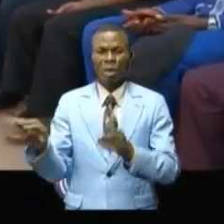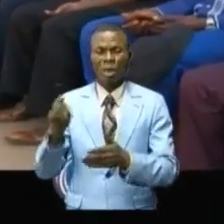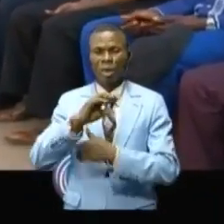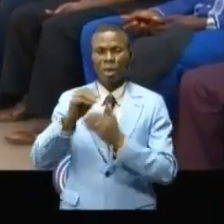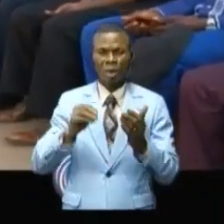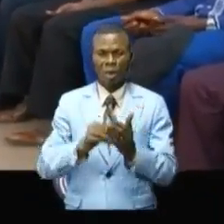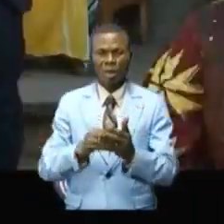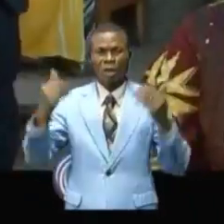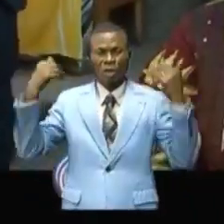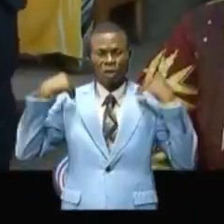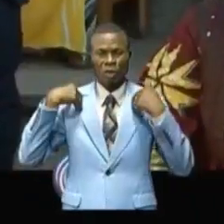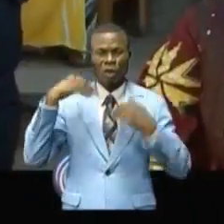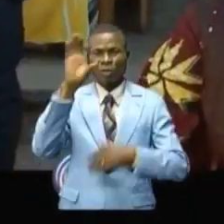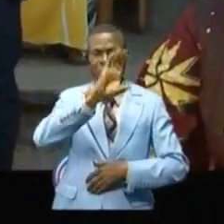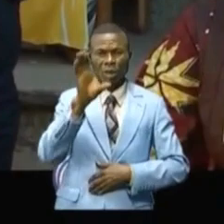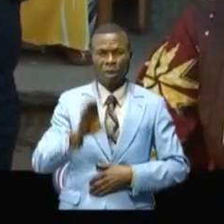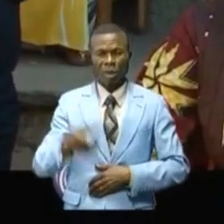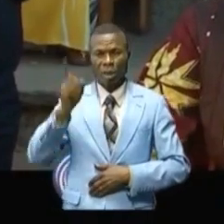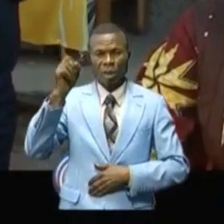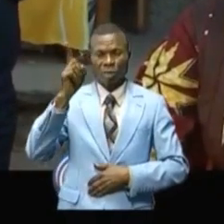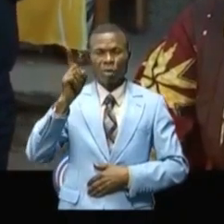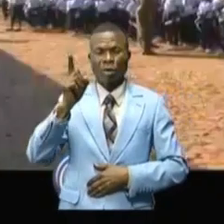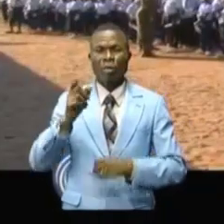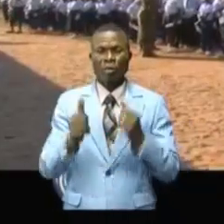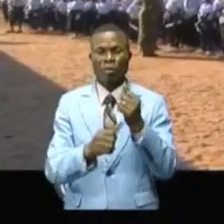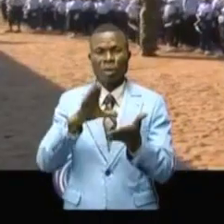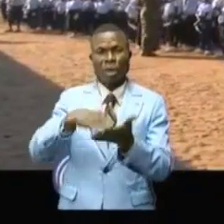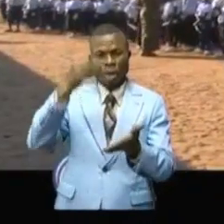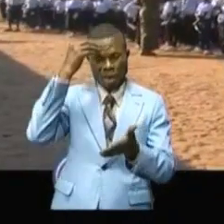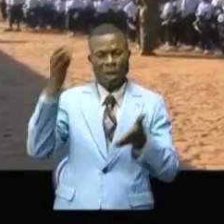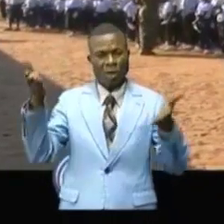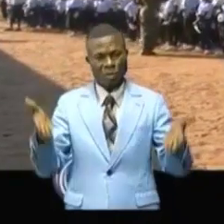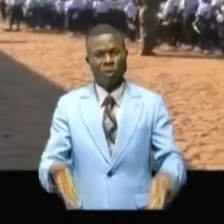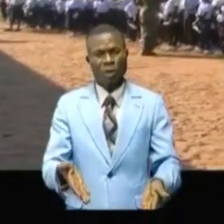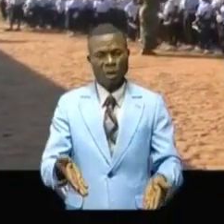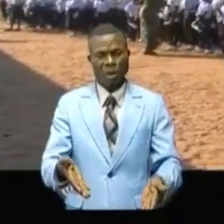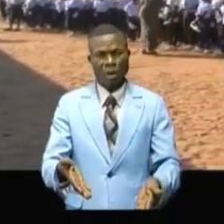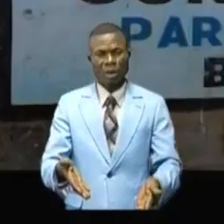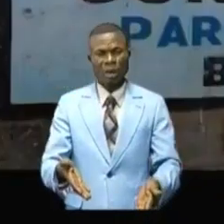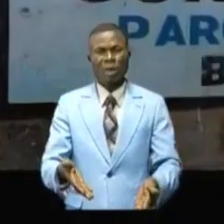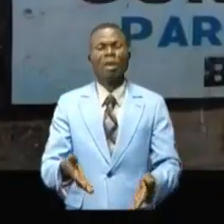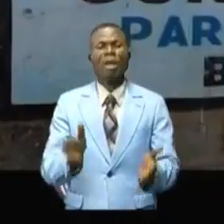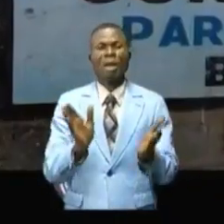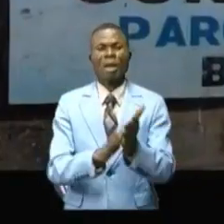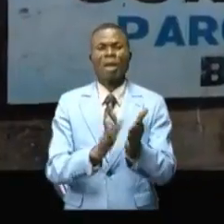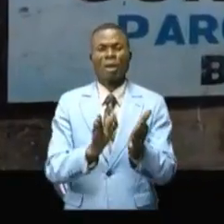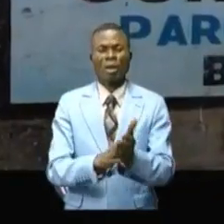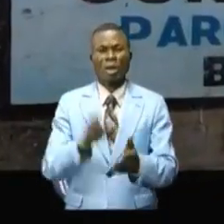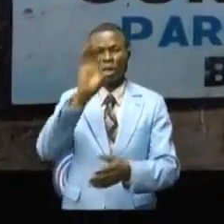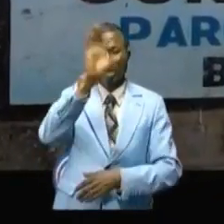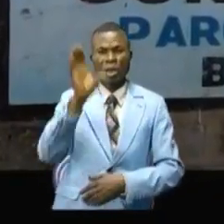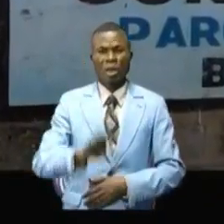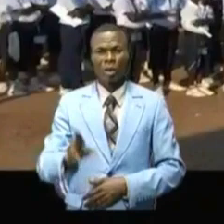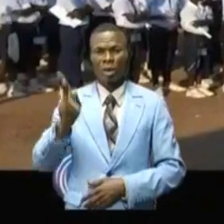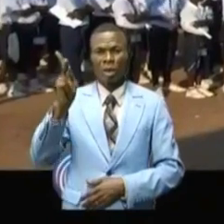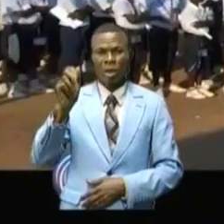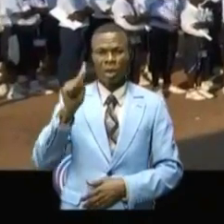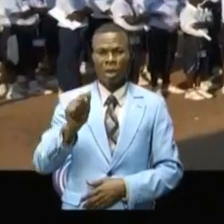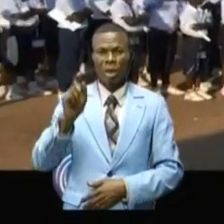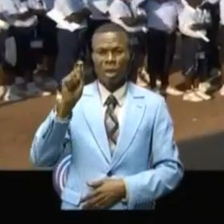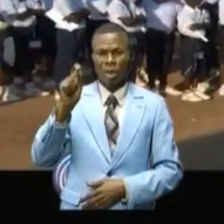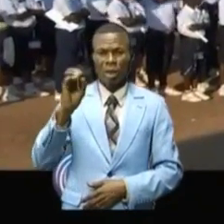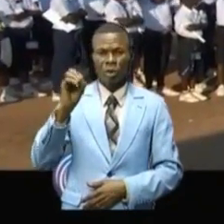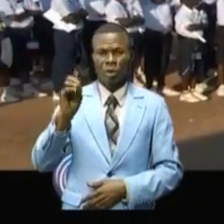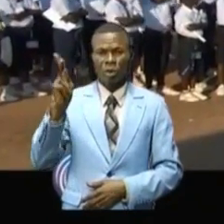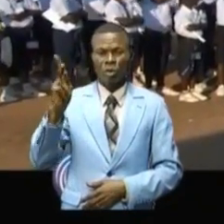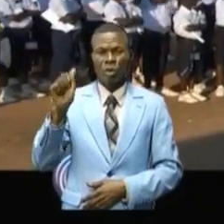urbaines et municipales, mais aussi les premiers concernés, les élèves dont tous réunis à l'Epediakaja dans la commune de Katoka, site choisi pour servir